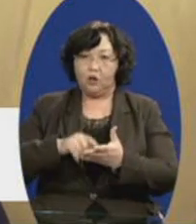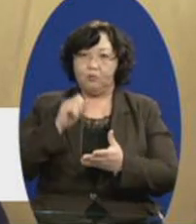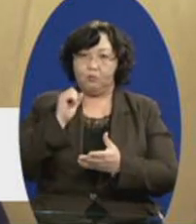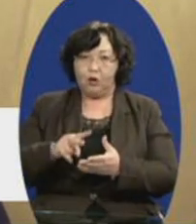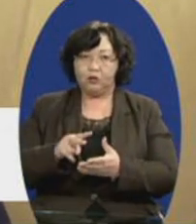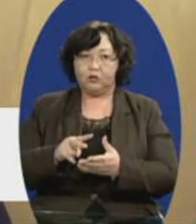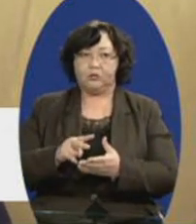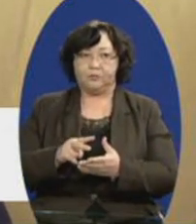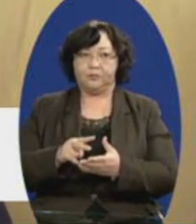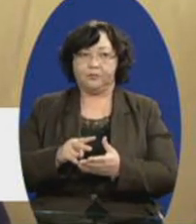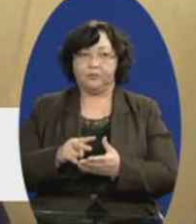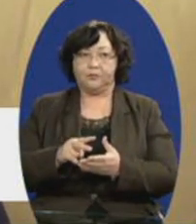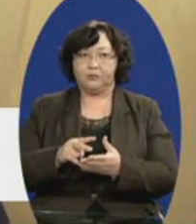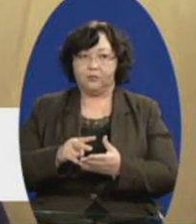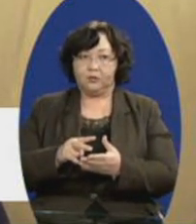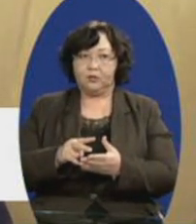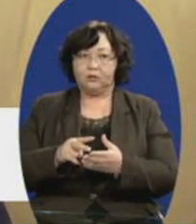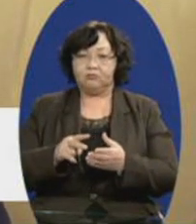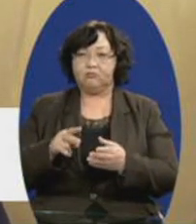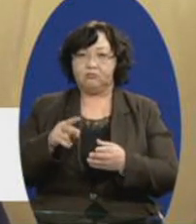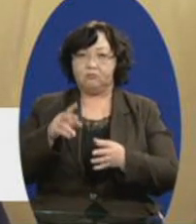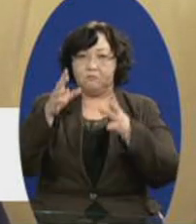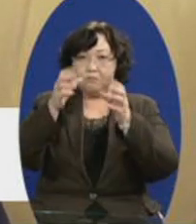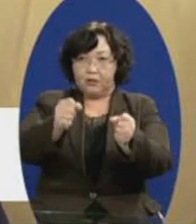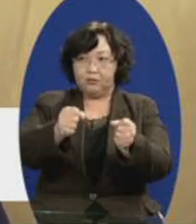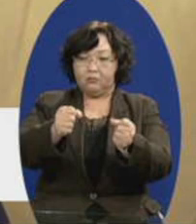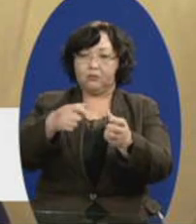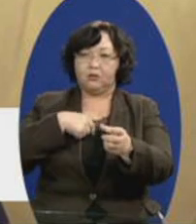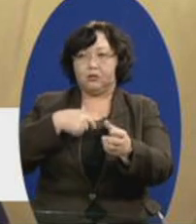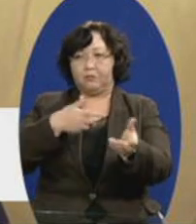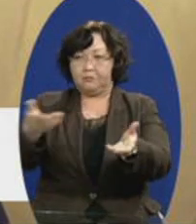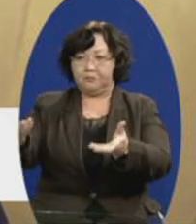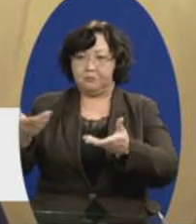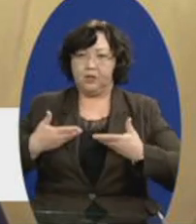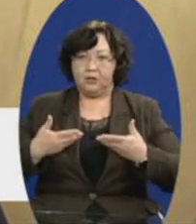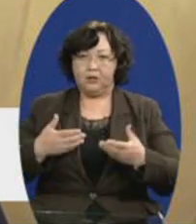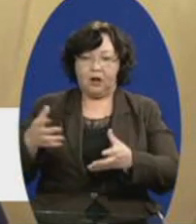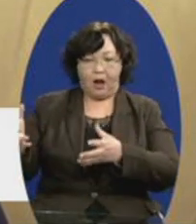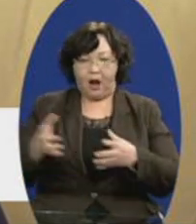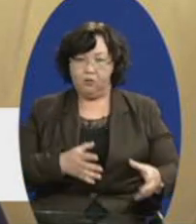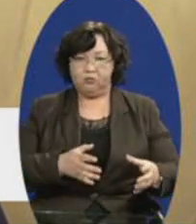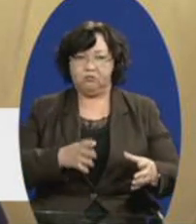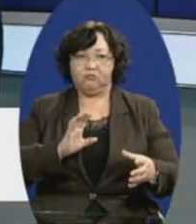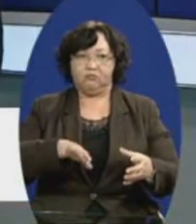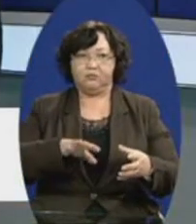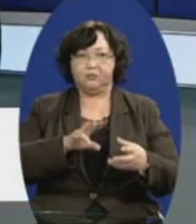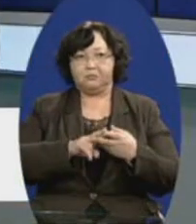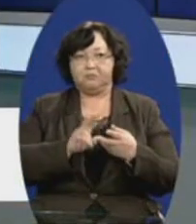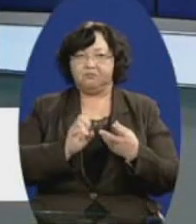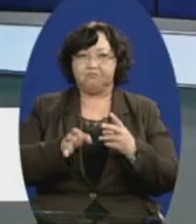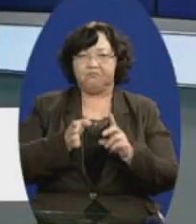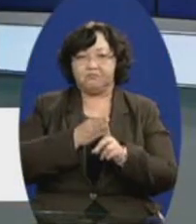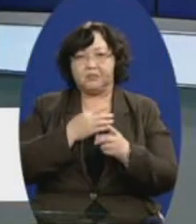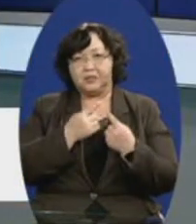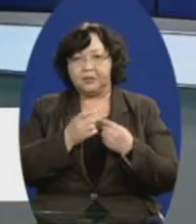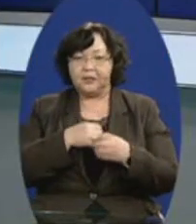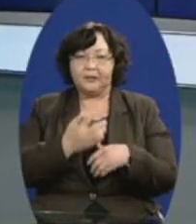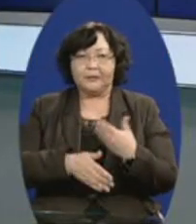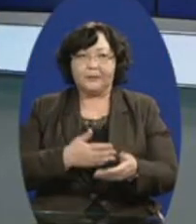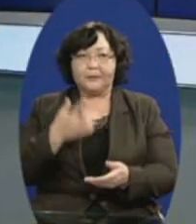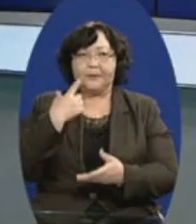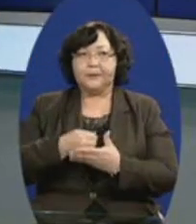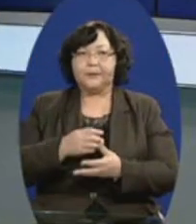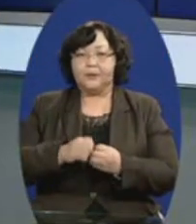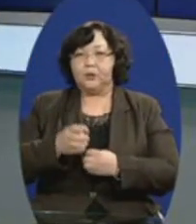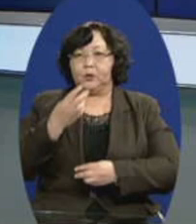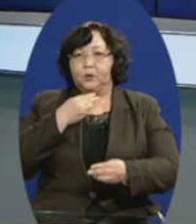шугамаар шилжүүлж өгөх юм зүйлүүдийг бид бас гаргаад явж байгаа. За энэ шувуу ажиллагаанд